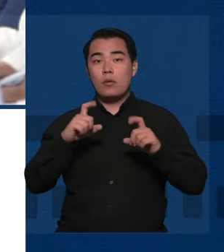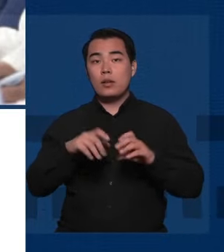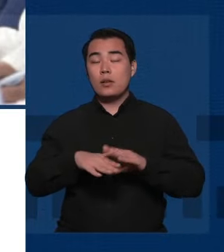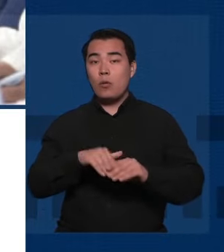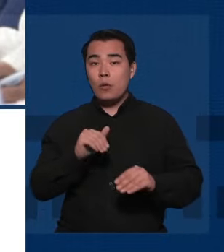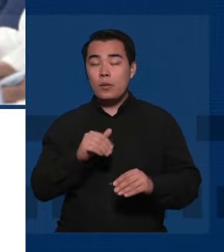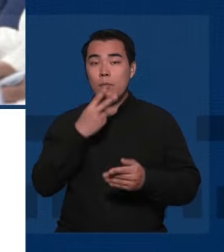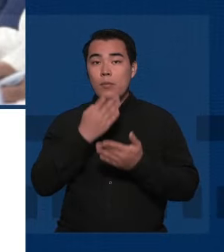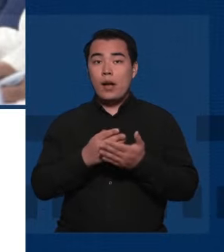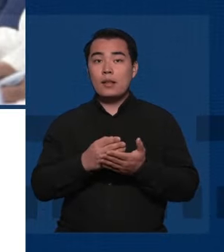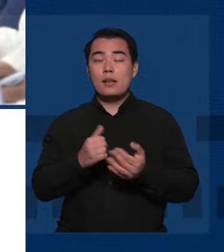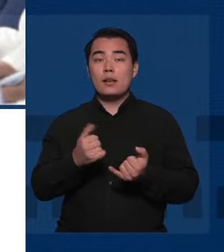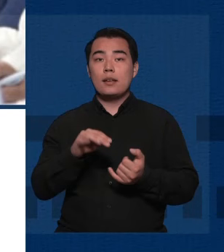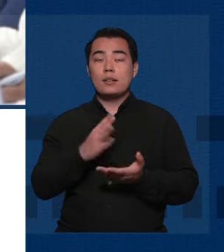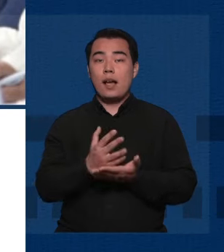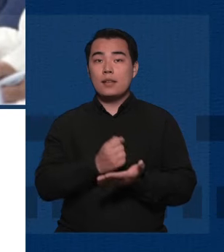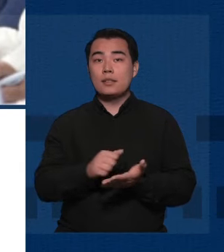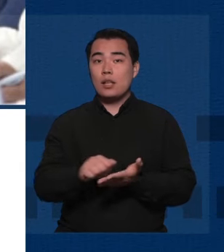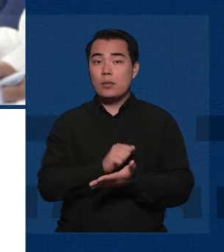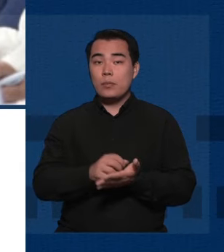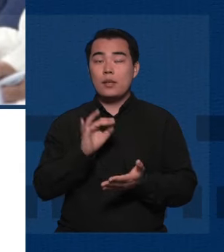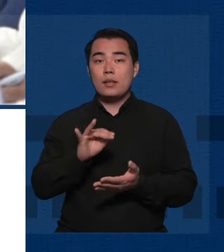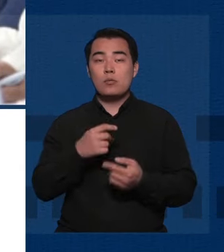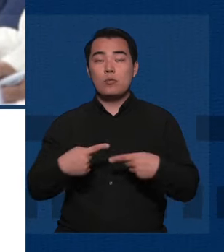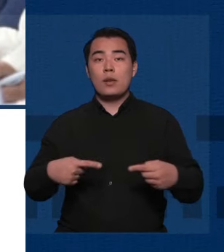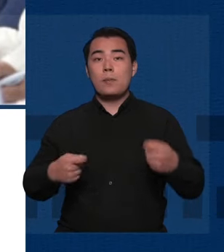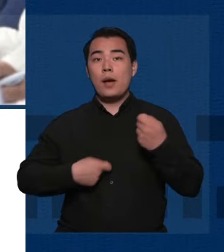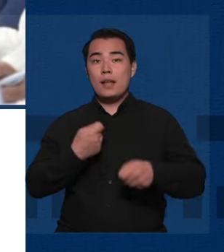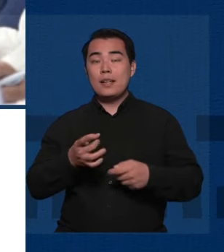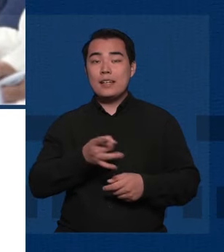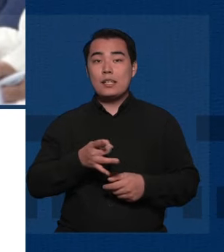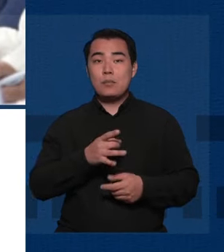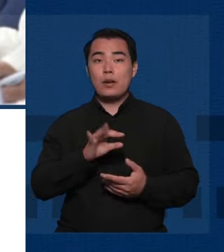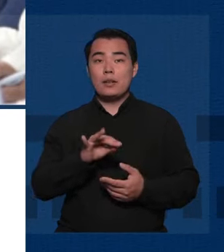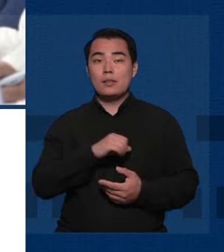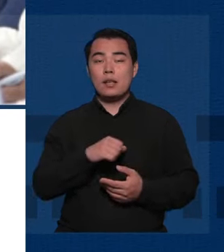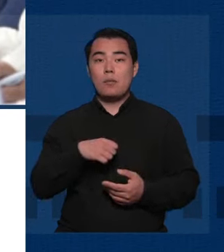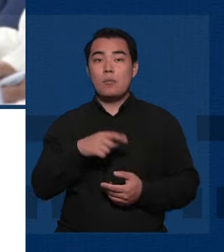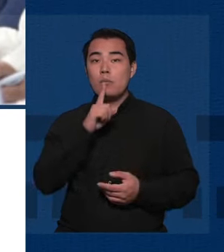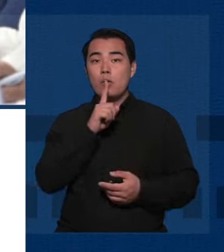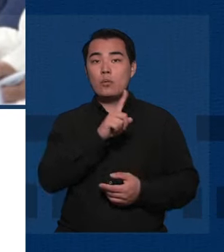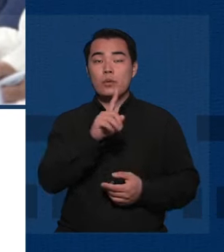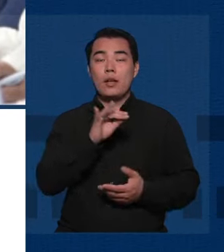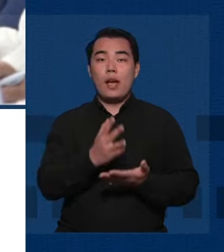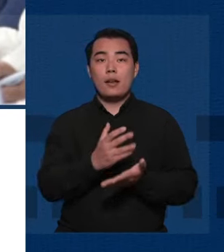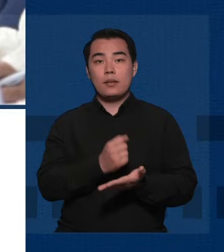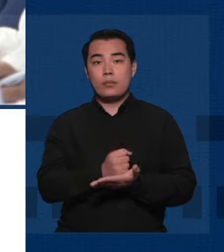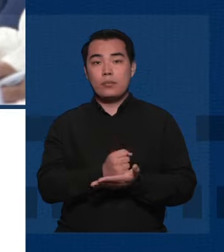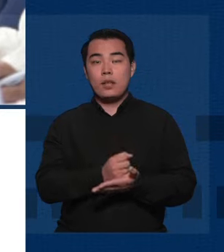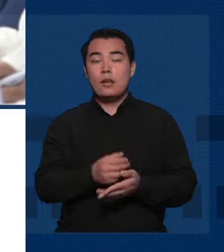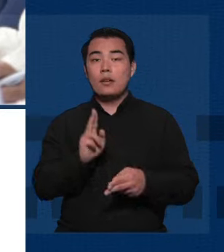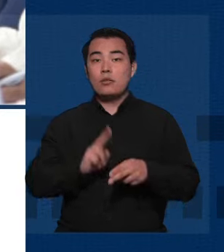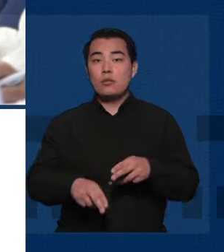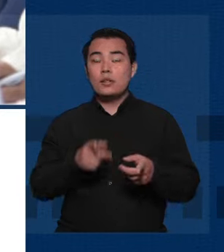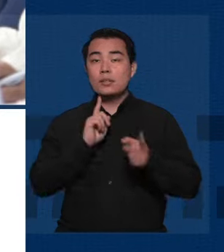фотокопиями архивных документов и другими материалами с республиканских и краеведческих музеев и архивов. По